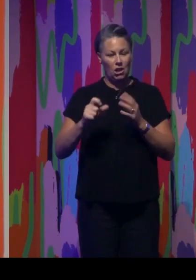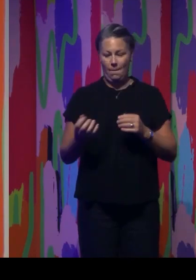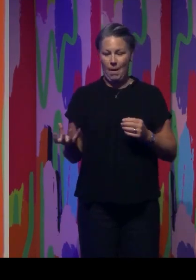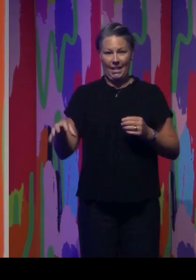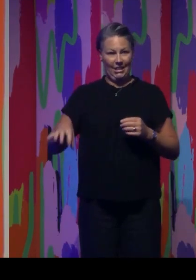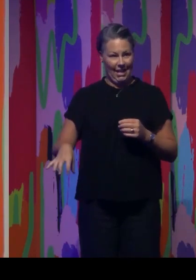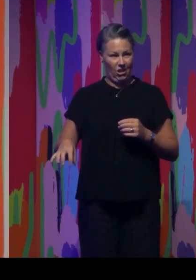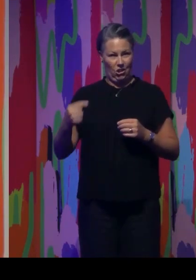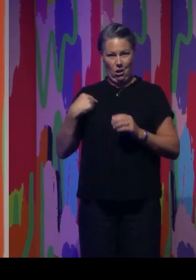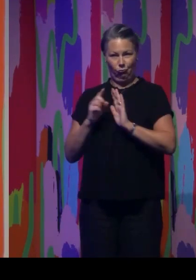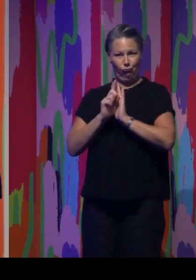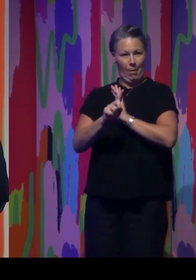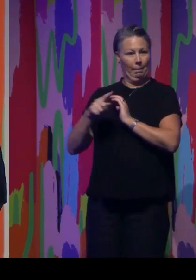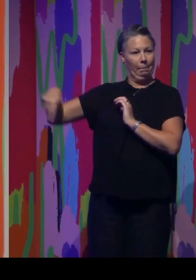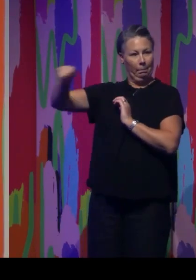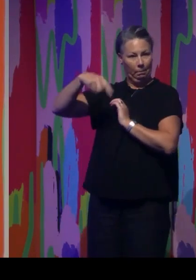in 2020.